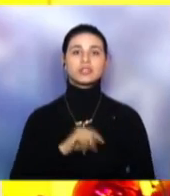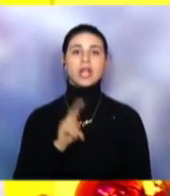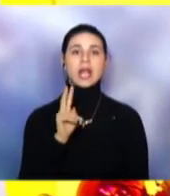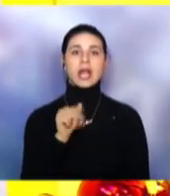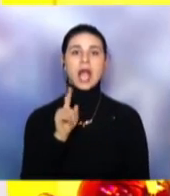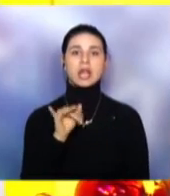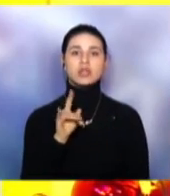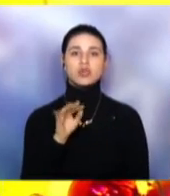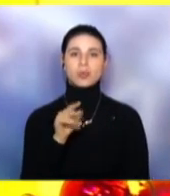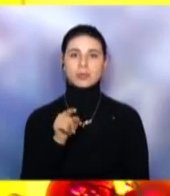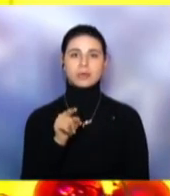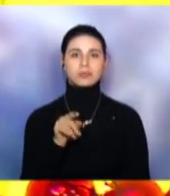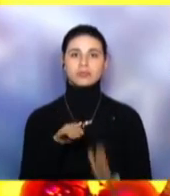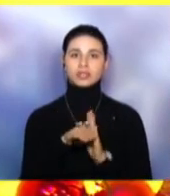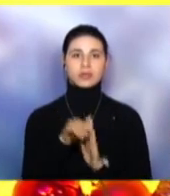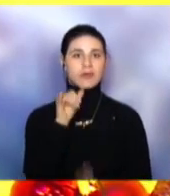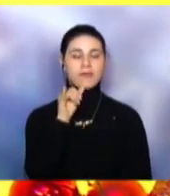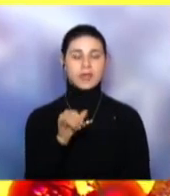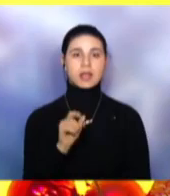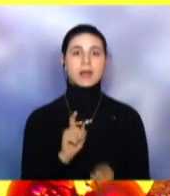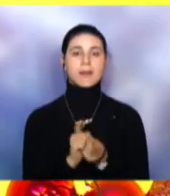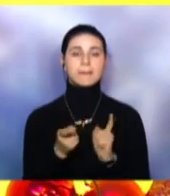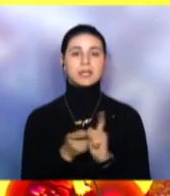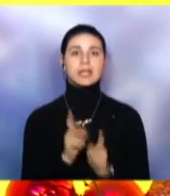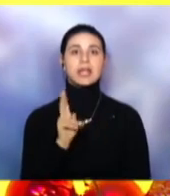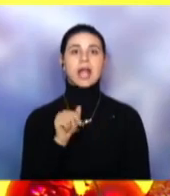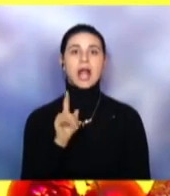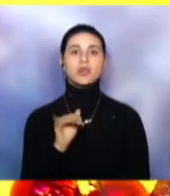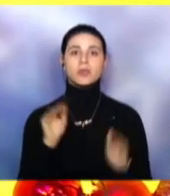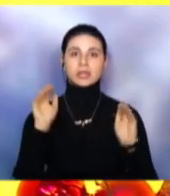ბალანსის შენარჩუნებას და პირიქით ხელს უწყობს მისი ბალანსის